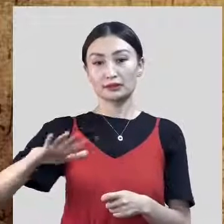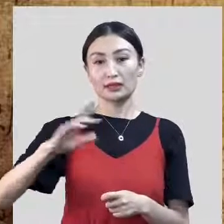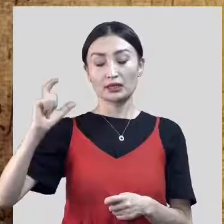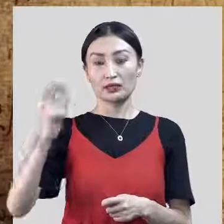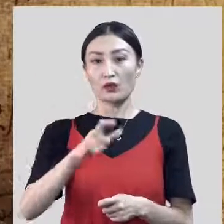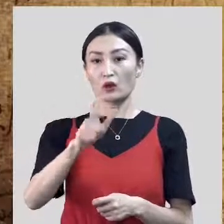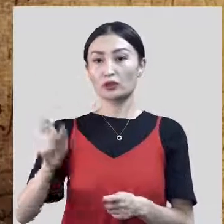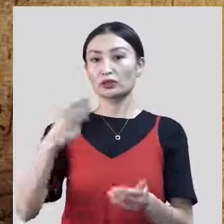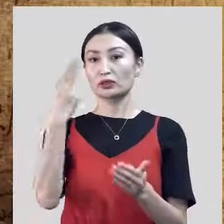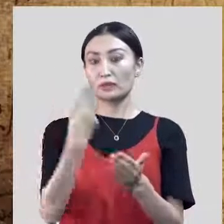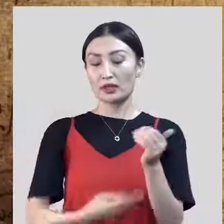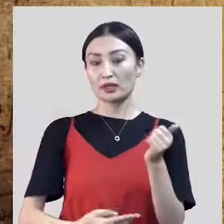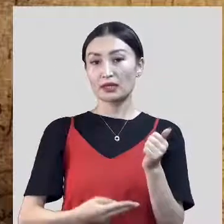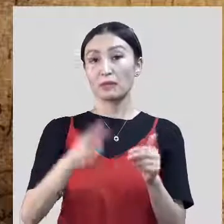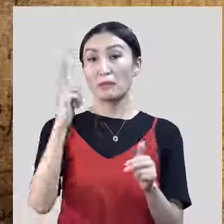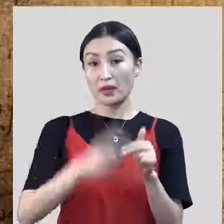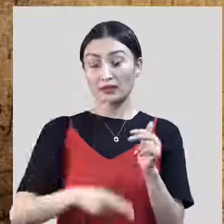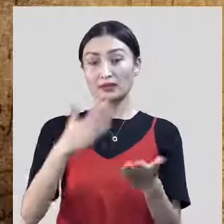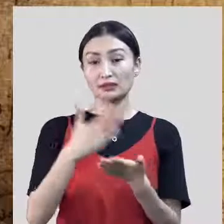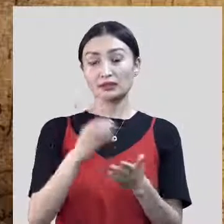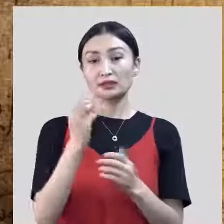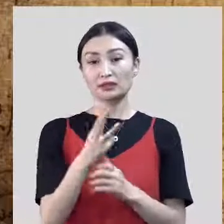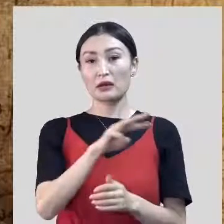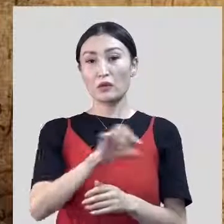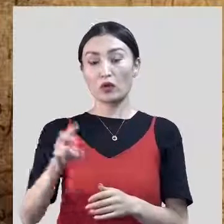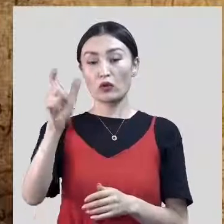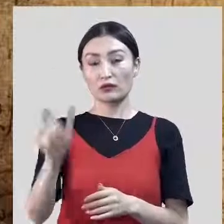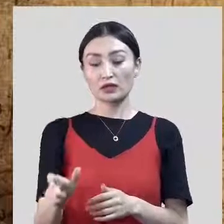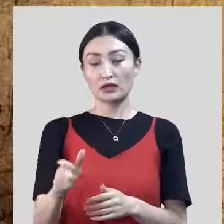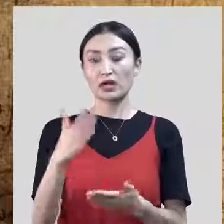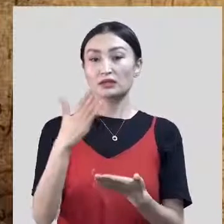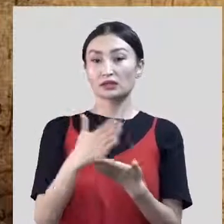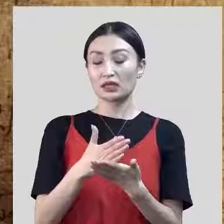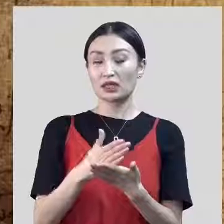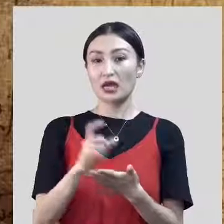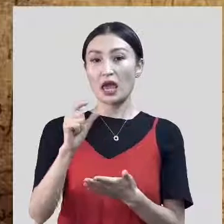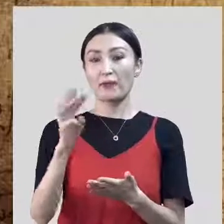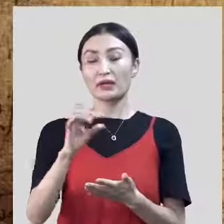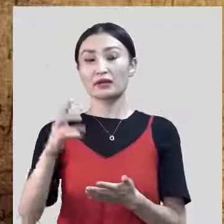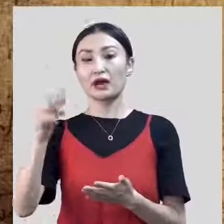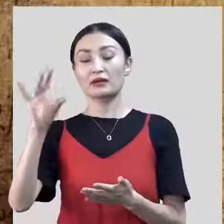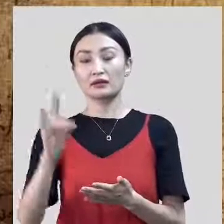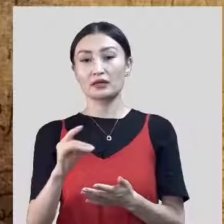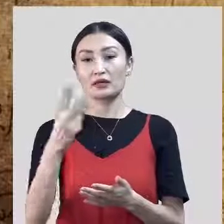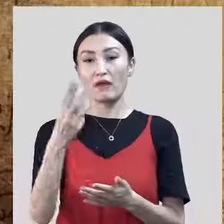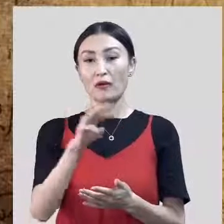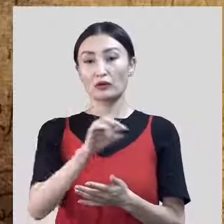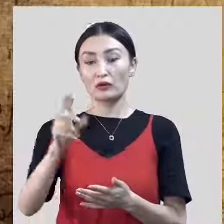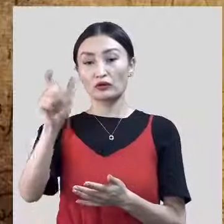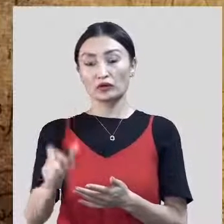людские потери составили 13 миллионов человек стали иммигрантами 2 миллиона человек